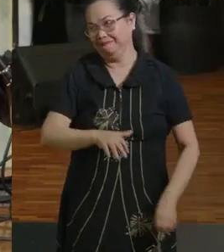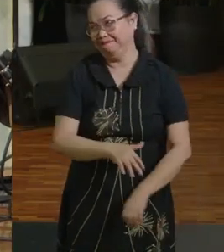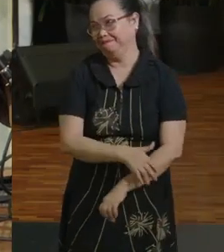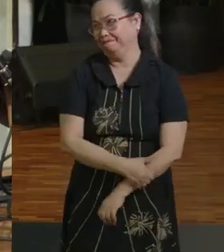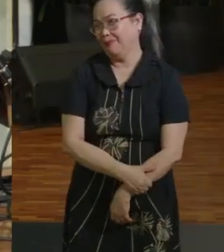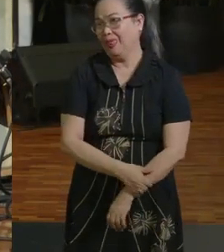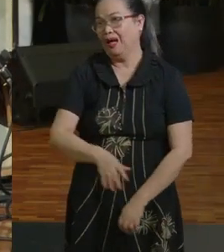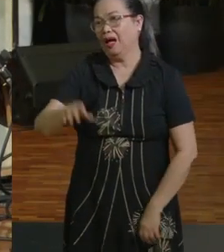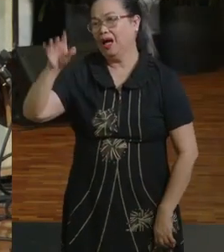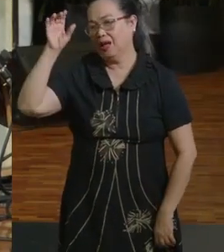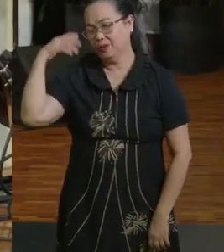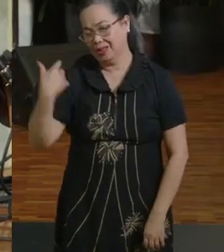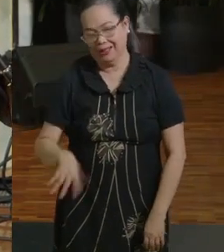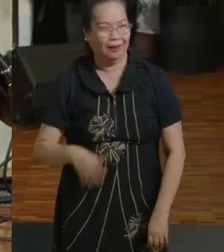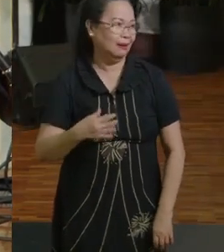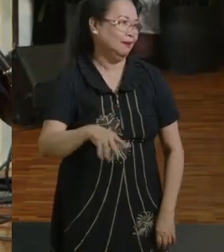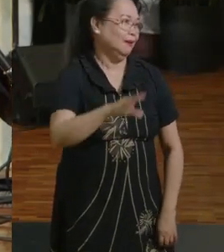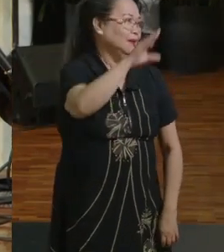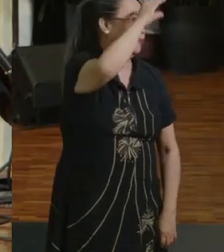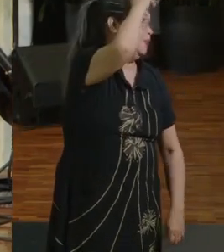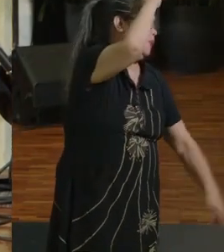mga lalaki, nako.